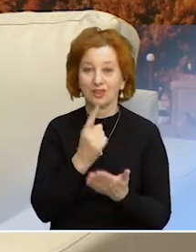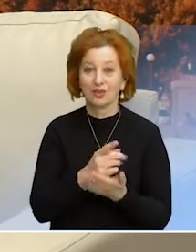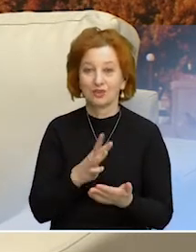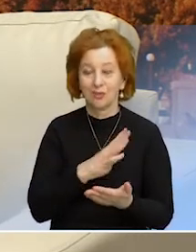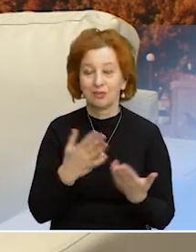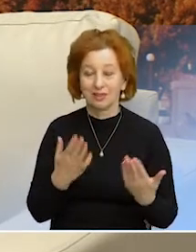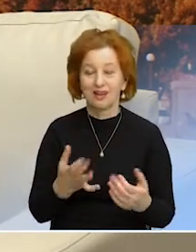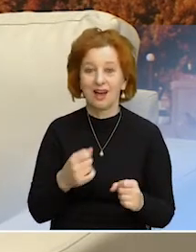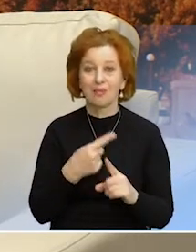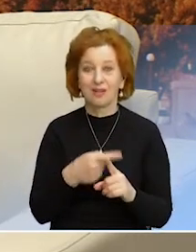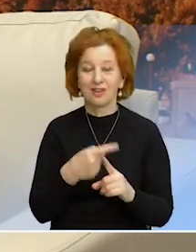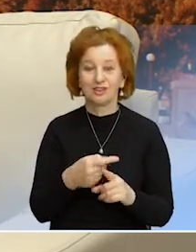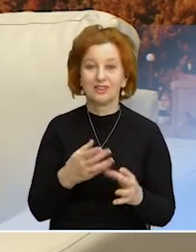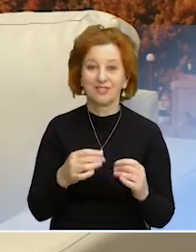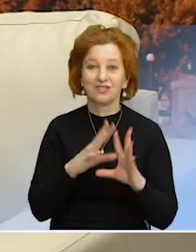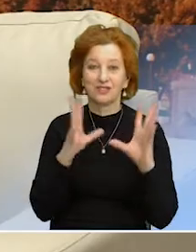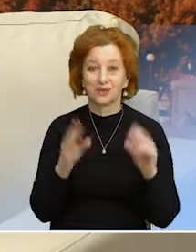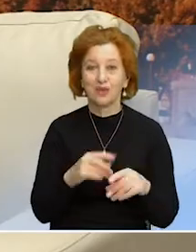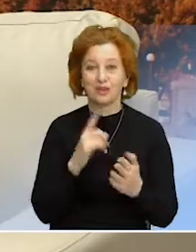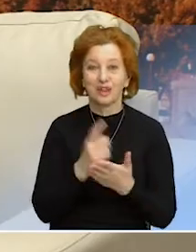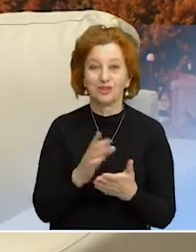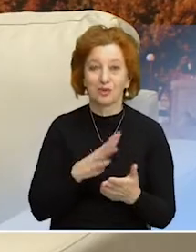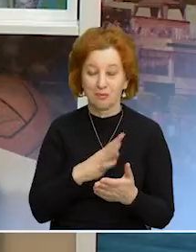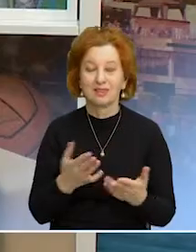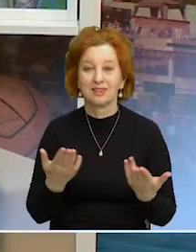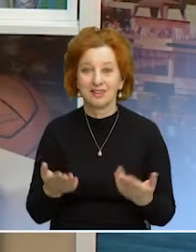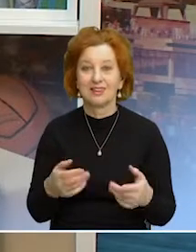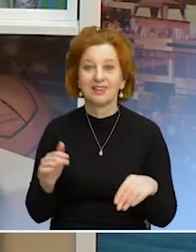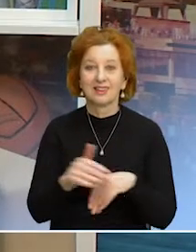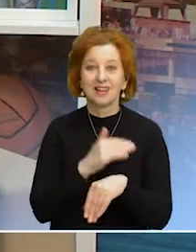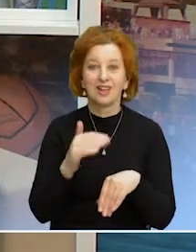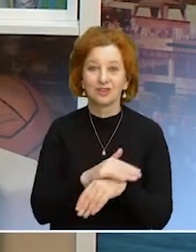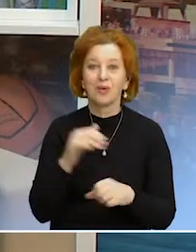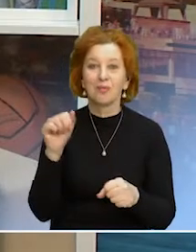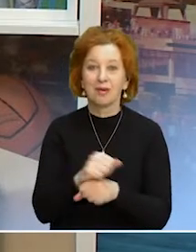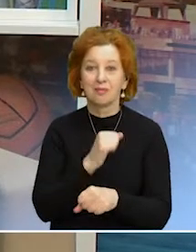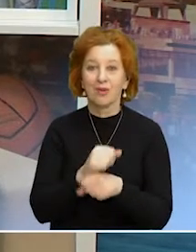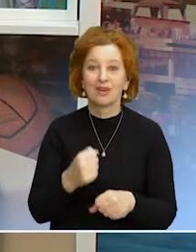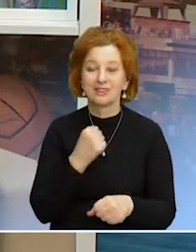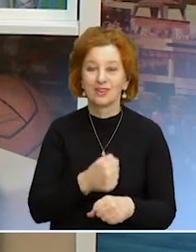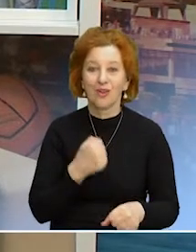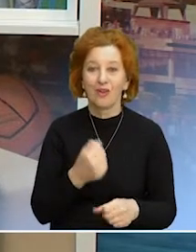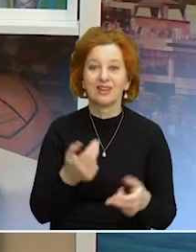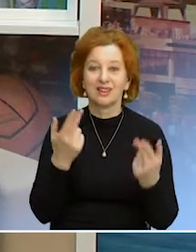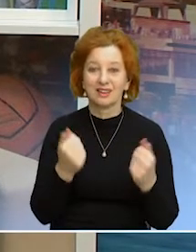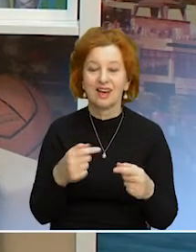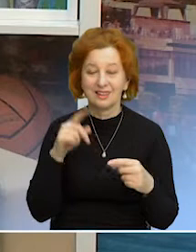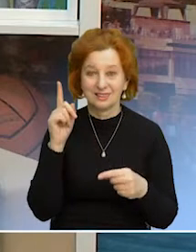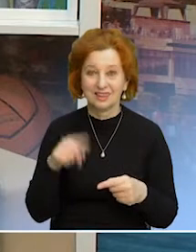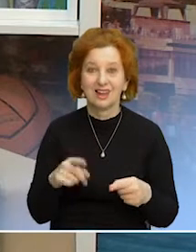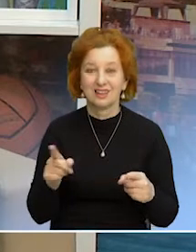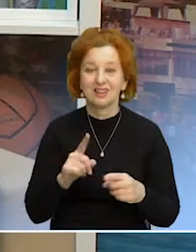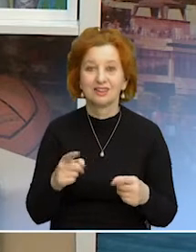потом стать положительными, уйти на позитивную. Боже мой, мы уже знаем мораль практически. Добро должно победить зло. Должно. Ну, вы